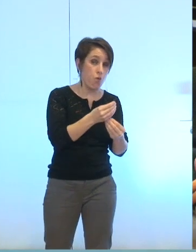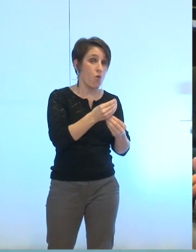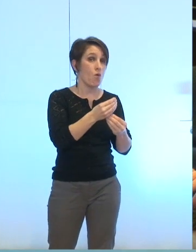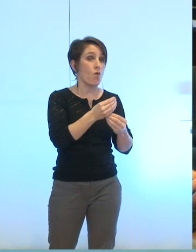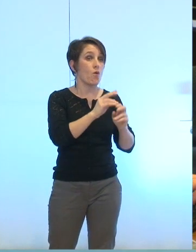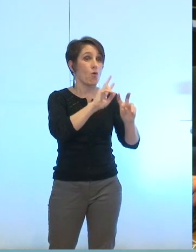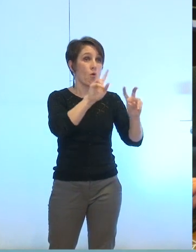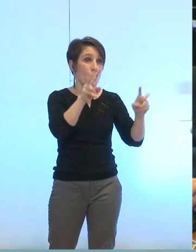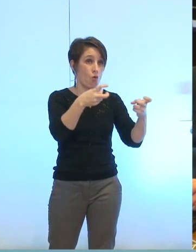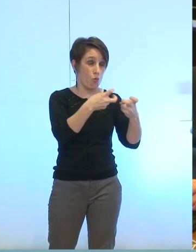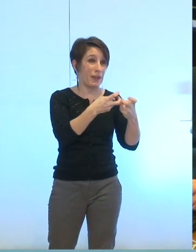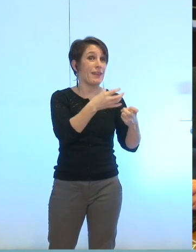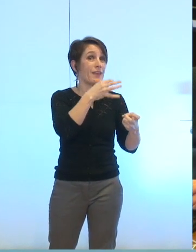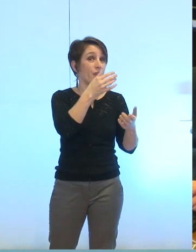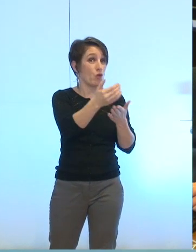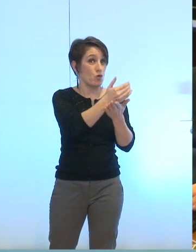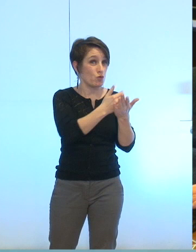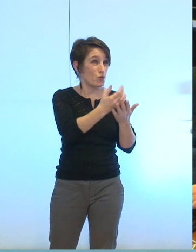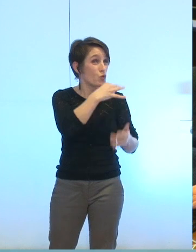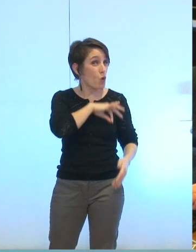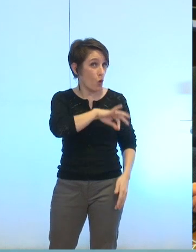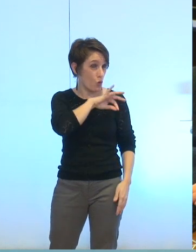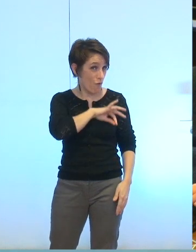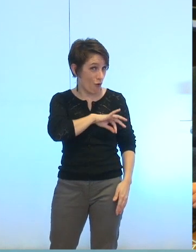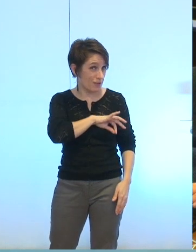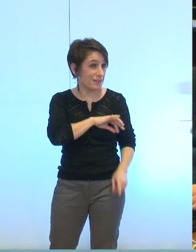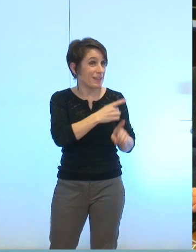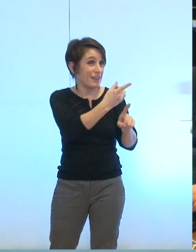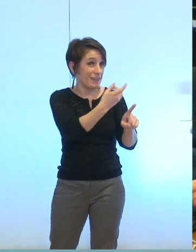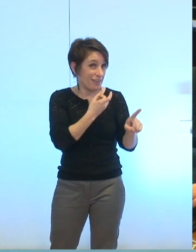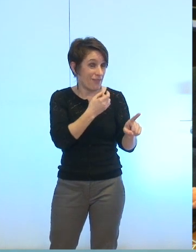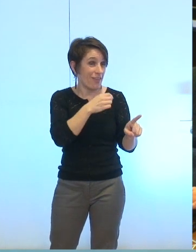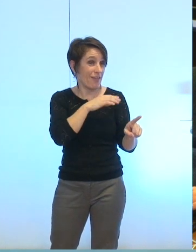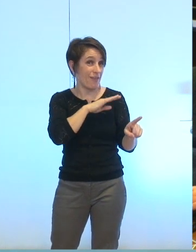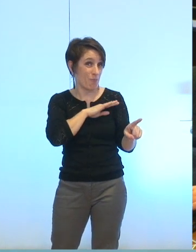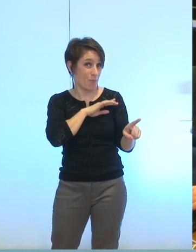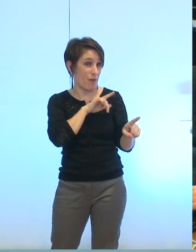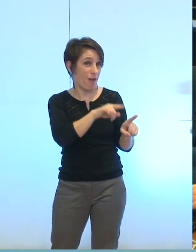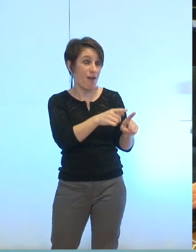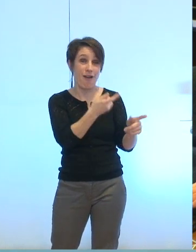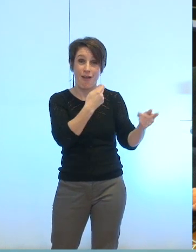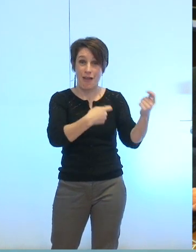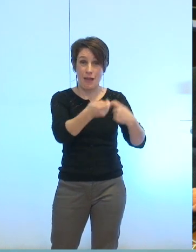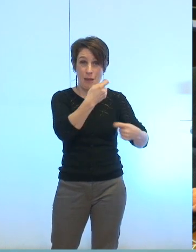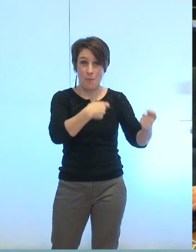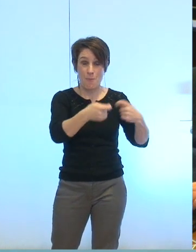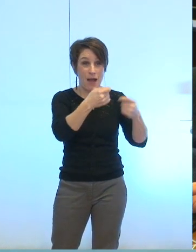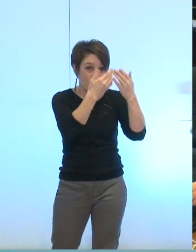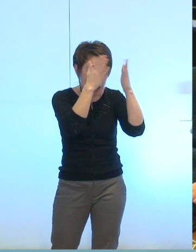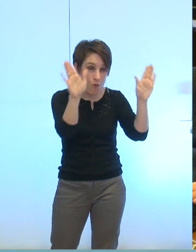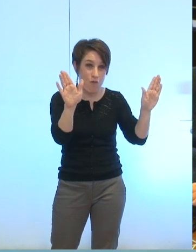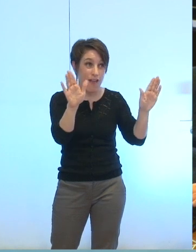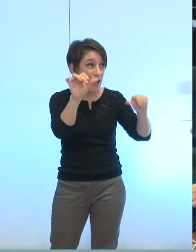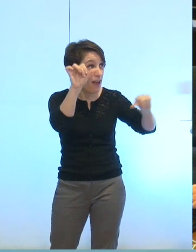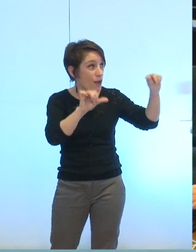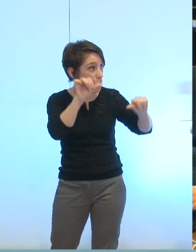montant d'une redevance qui serait la résultante d'un marché ouvert à la